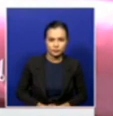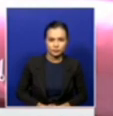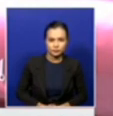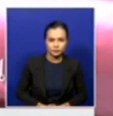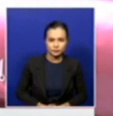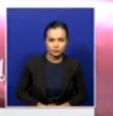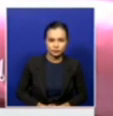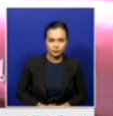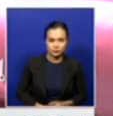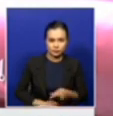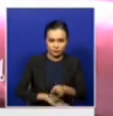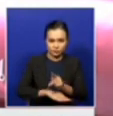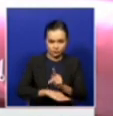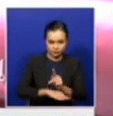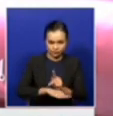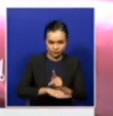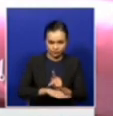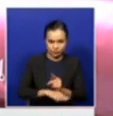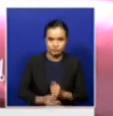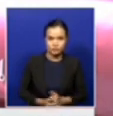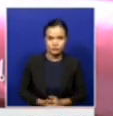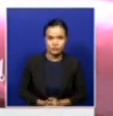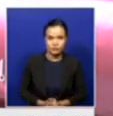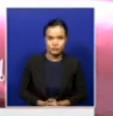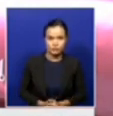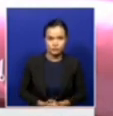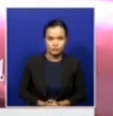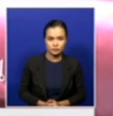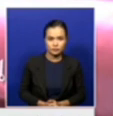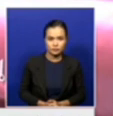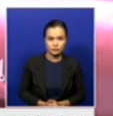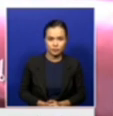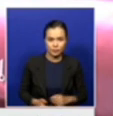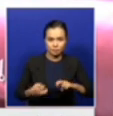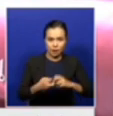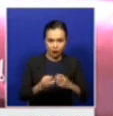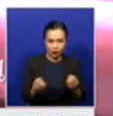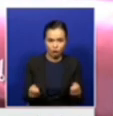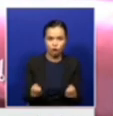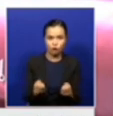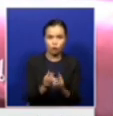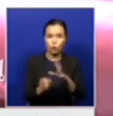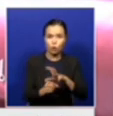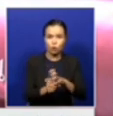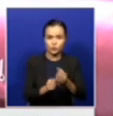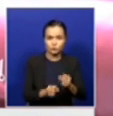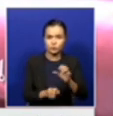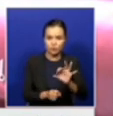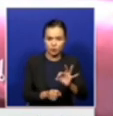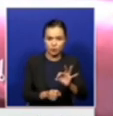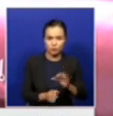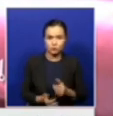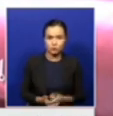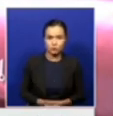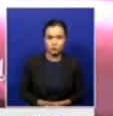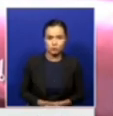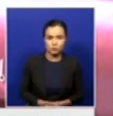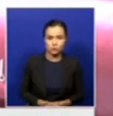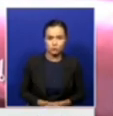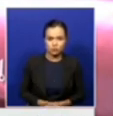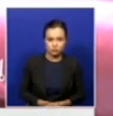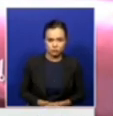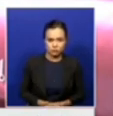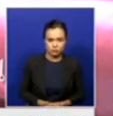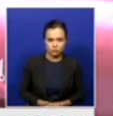ท่านประธานที่เคารพครับผลกระทบจากโควิดก็คือม